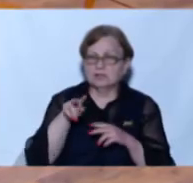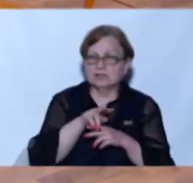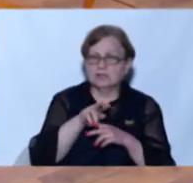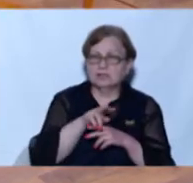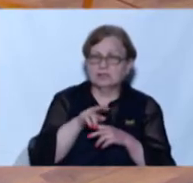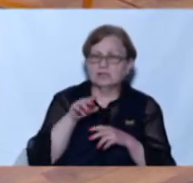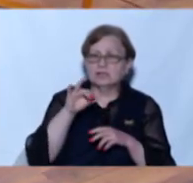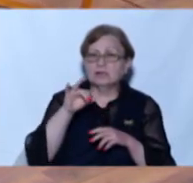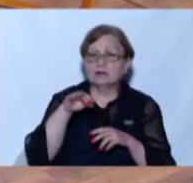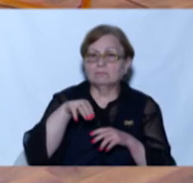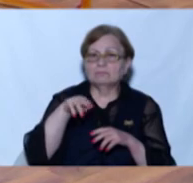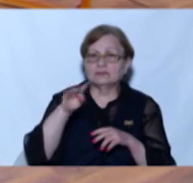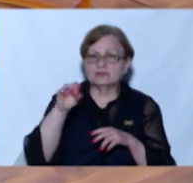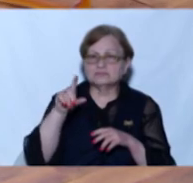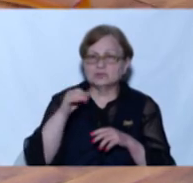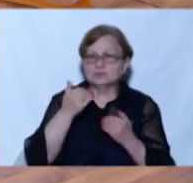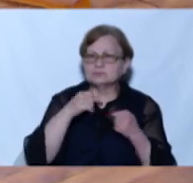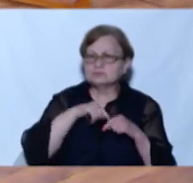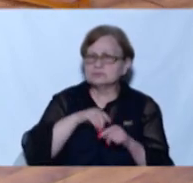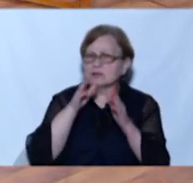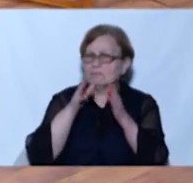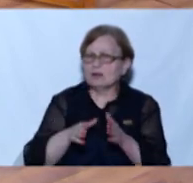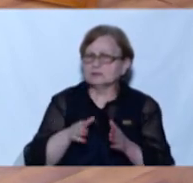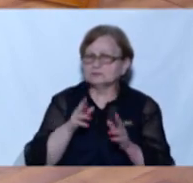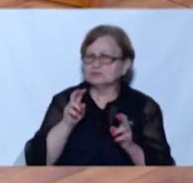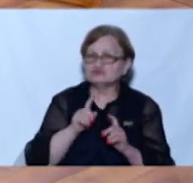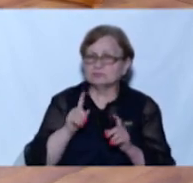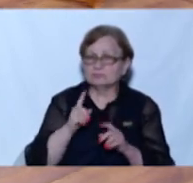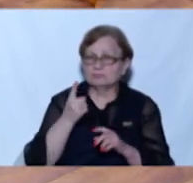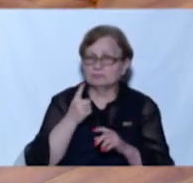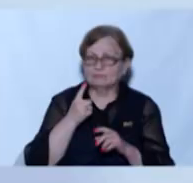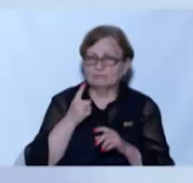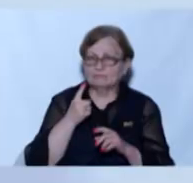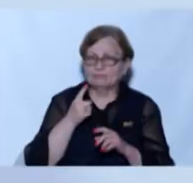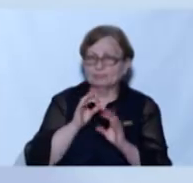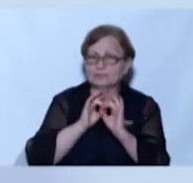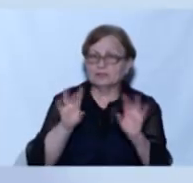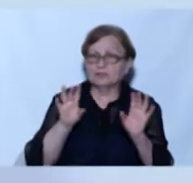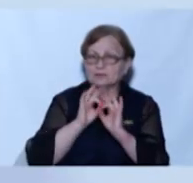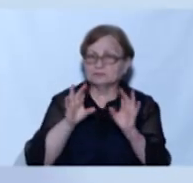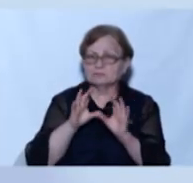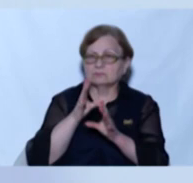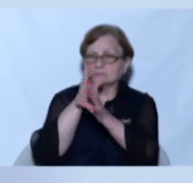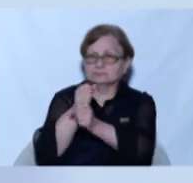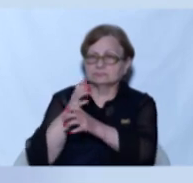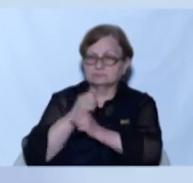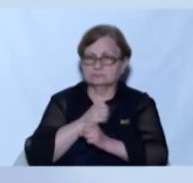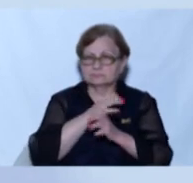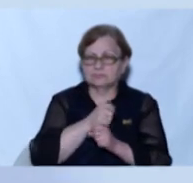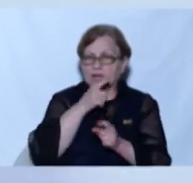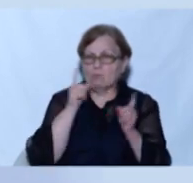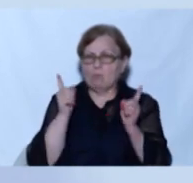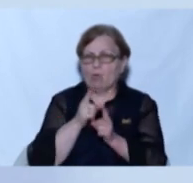ლიტერატურული იმპრესიონიზმისთვის დამახასიათებელ ნიშნებად. პირველი, ეს გახლავთ თხრობის ფრაგმენტულობა. მეორე,